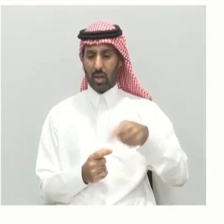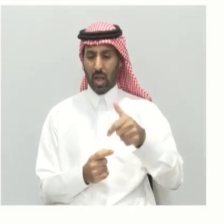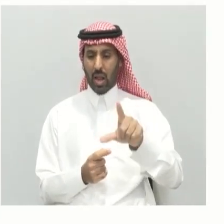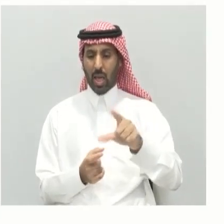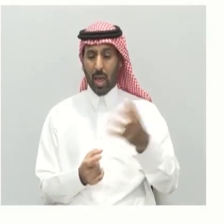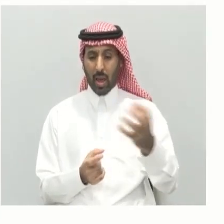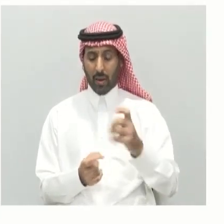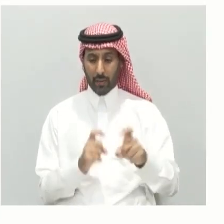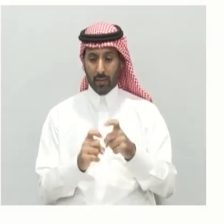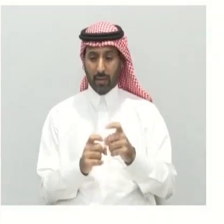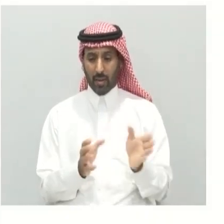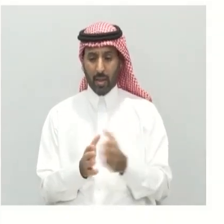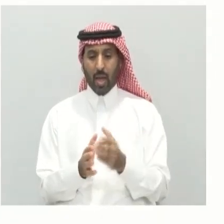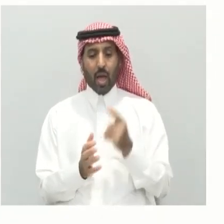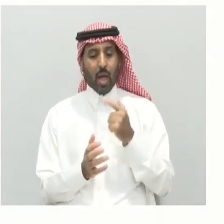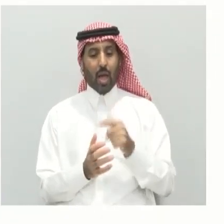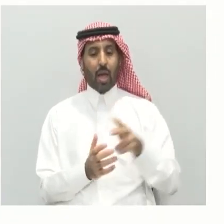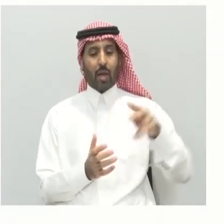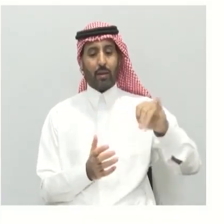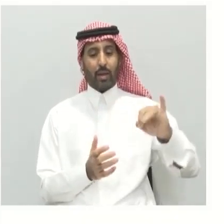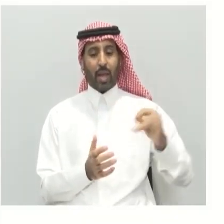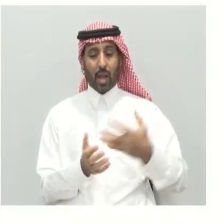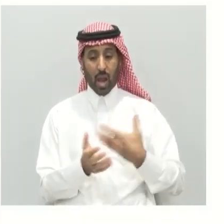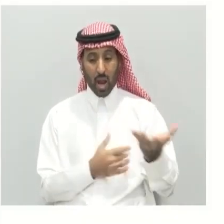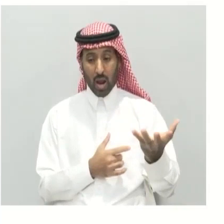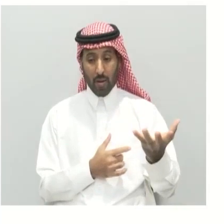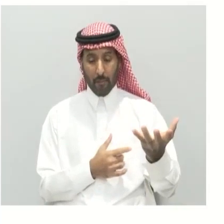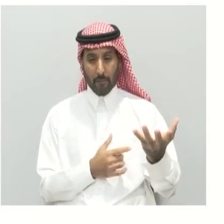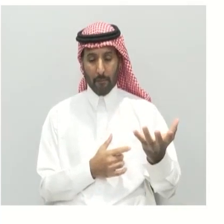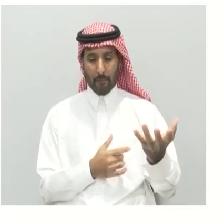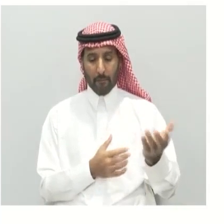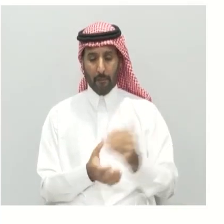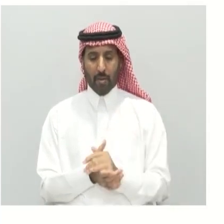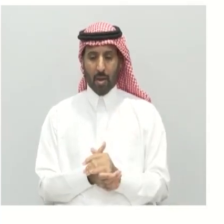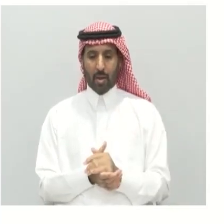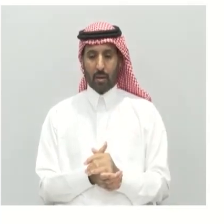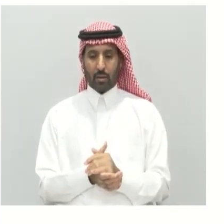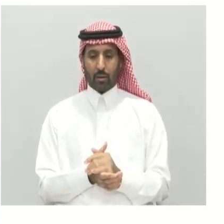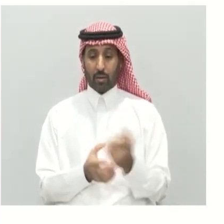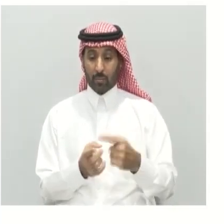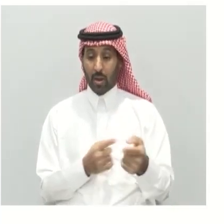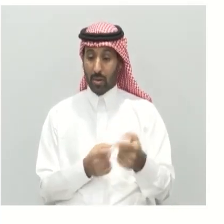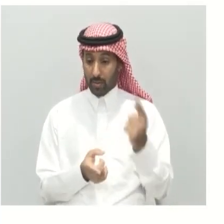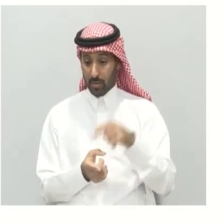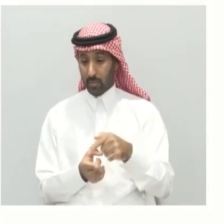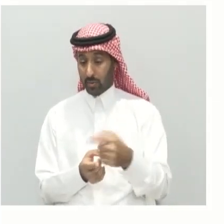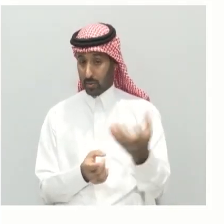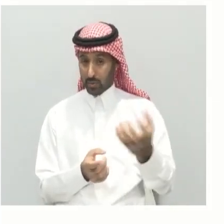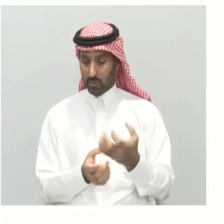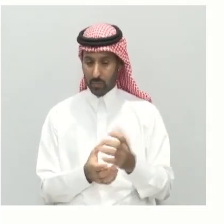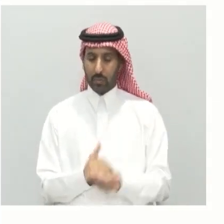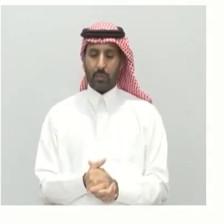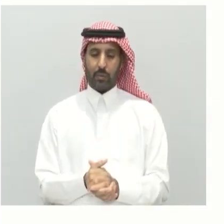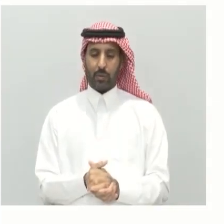بينما النيكل تاكسد النيكل تاكسد ما دام انه تاكسد معناته انه ايش بيكون عامل مختزل